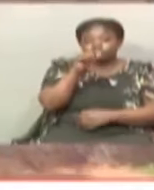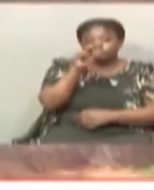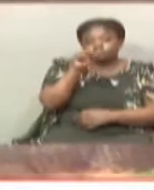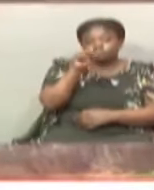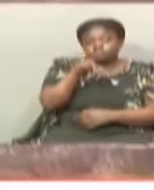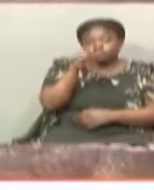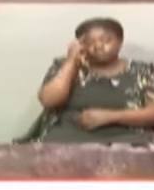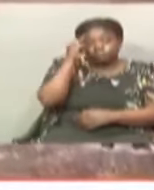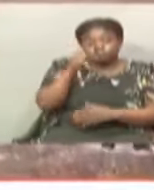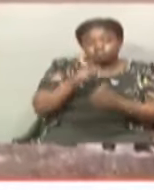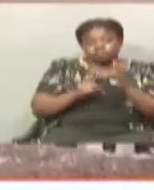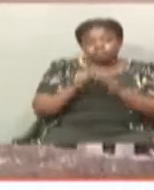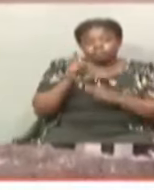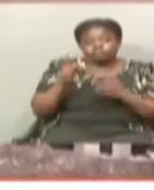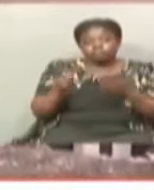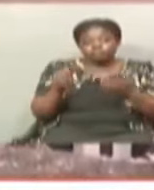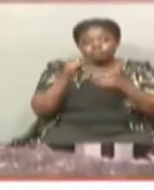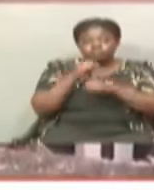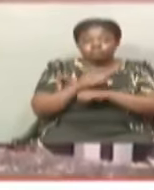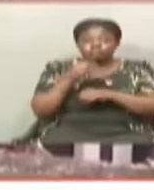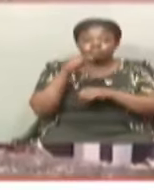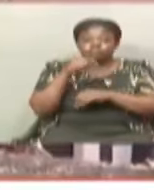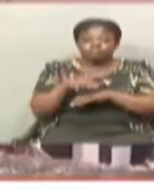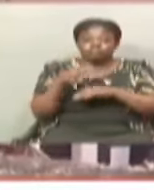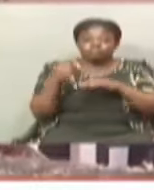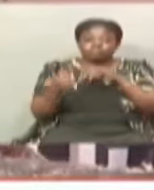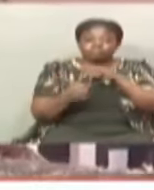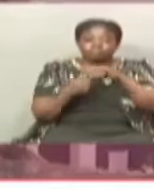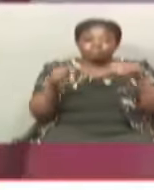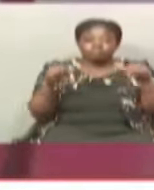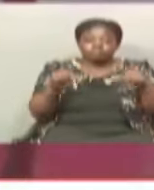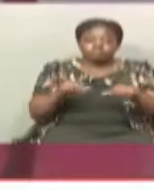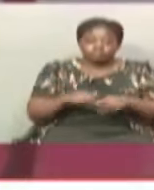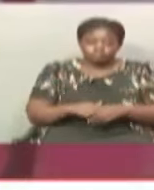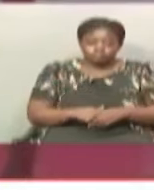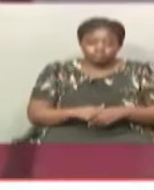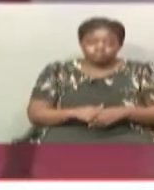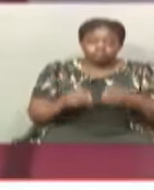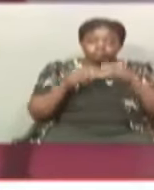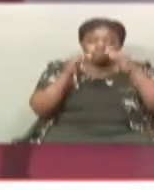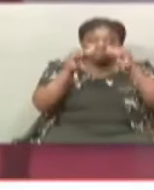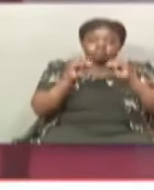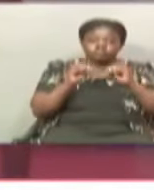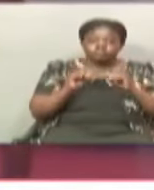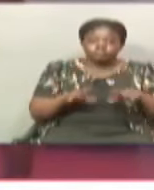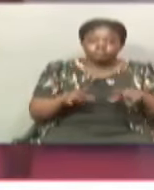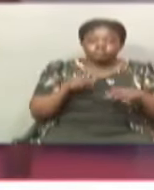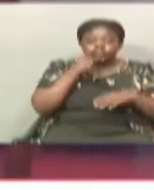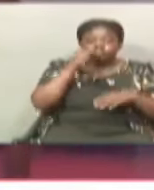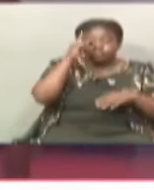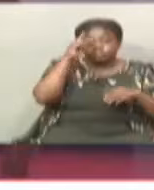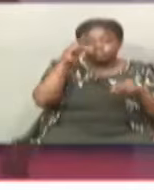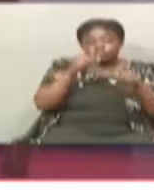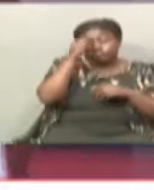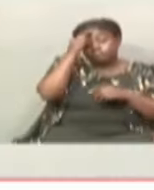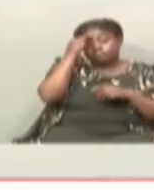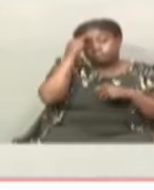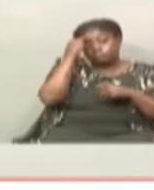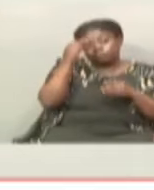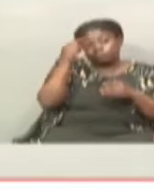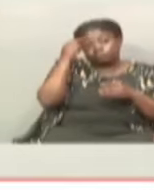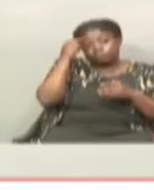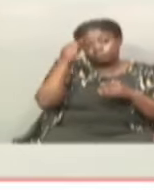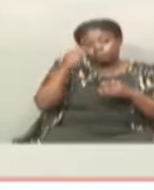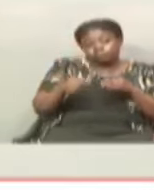kulana jana de kusomwa nga yisanga mombera mbim yebaza abasomisa bazadde nabayizi buru bwangu ze buno